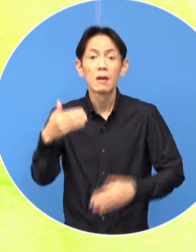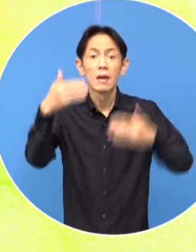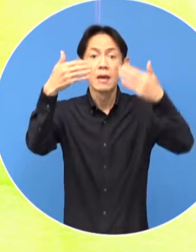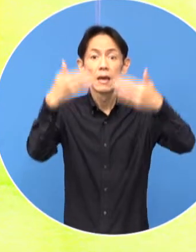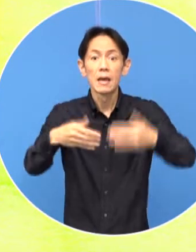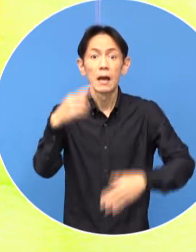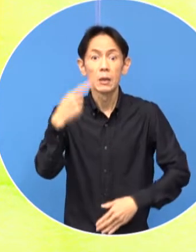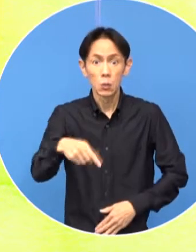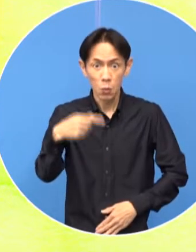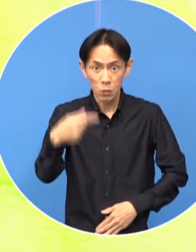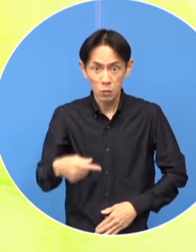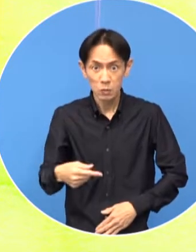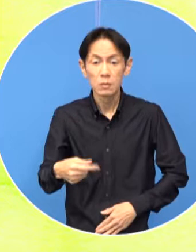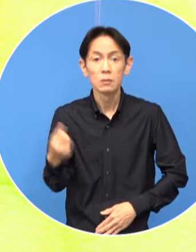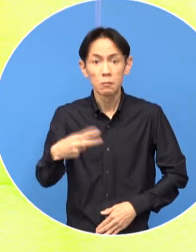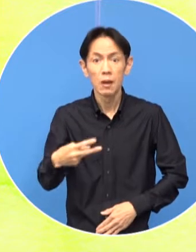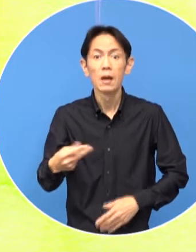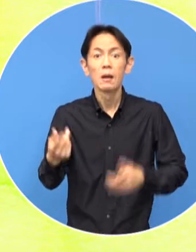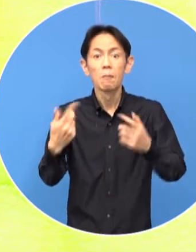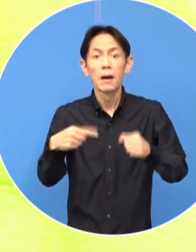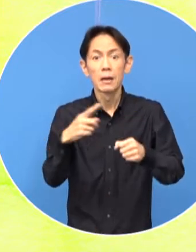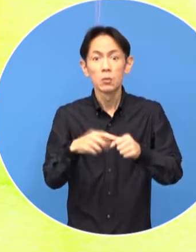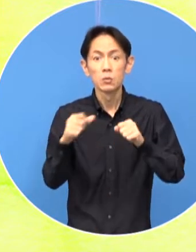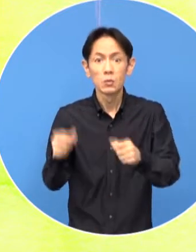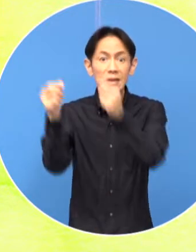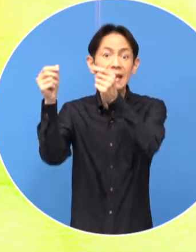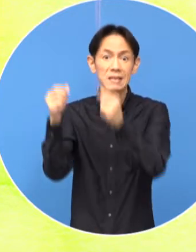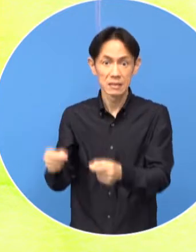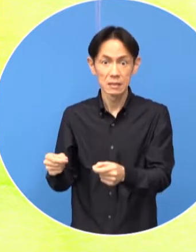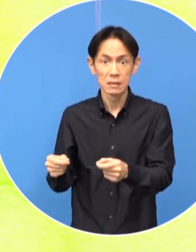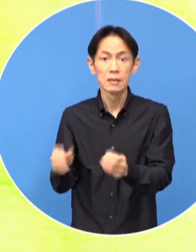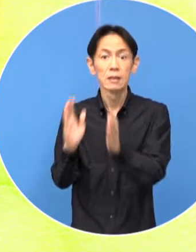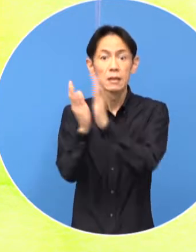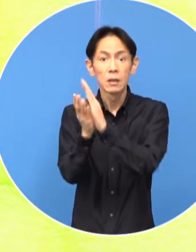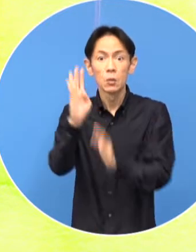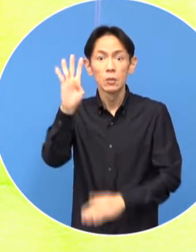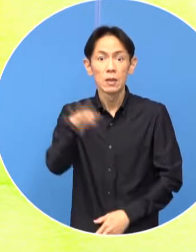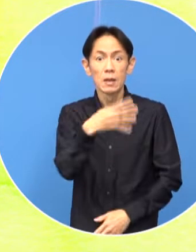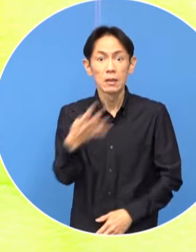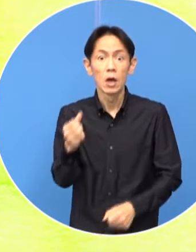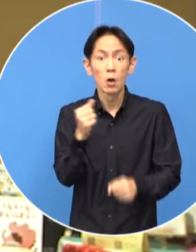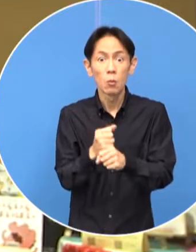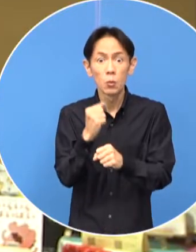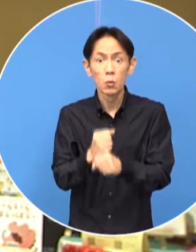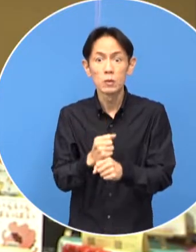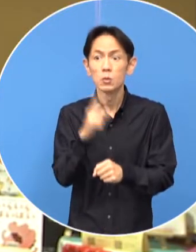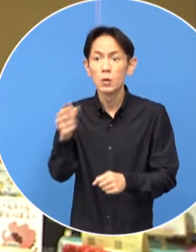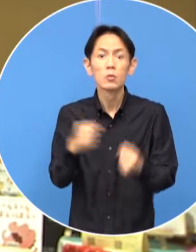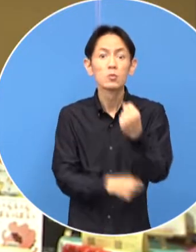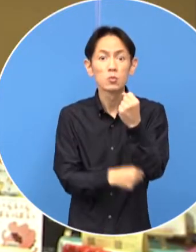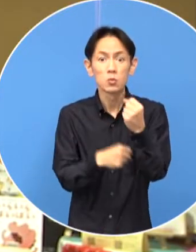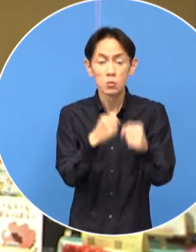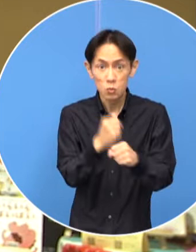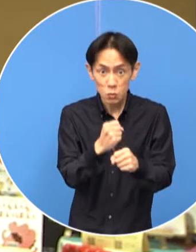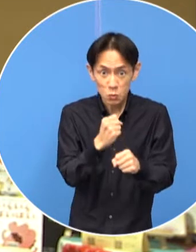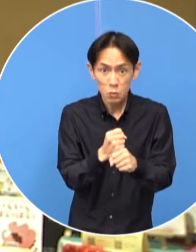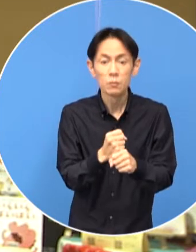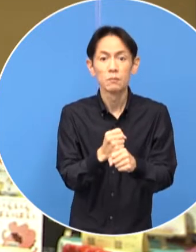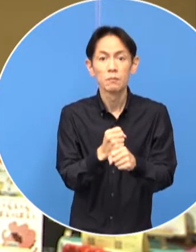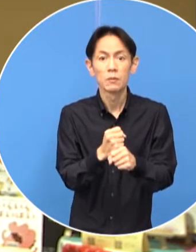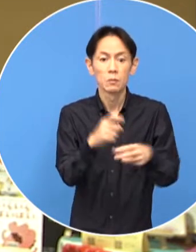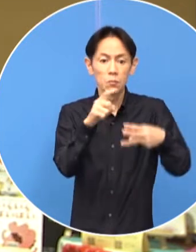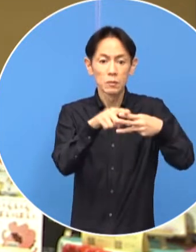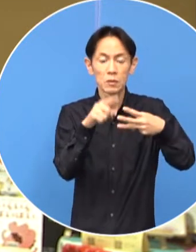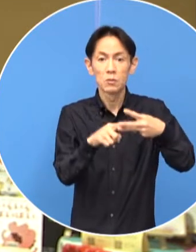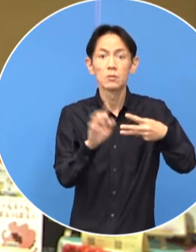室というのと、あと毎年実施している展示、今年はあの県のデータをもとに展示を作るという、この3つであの